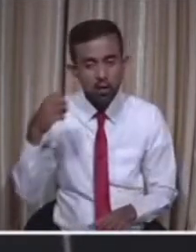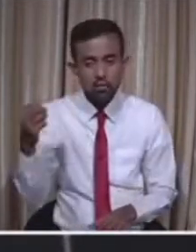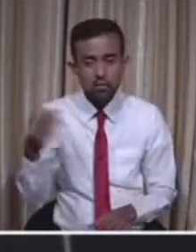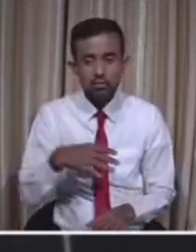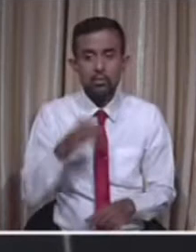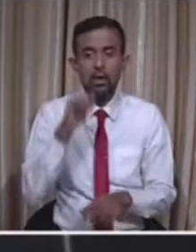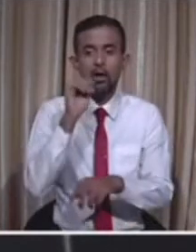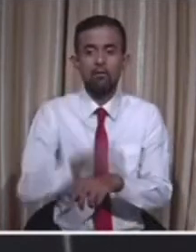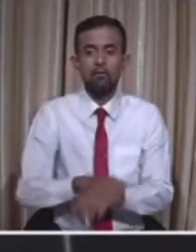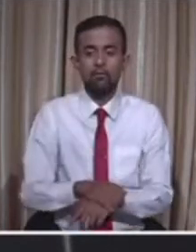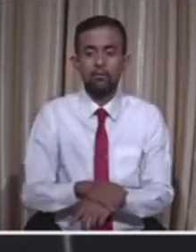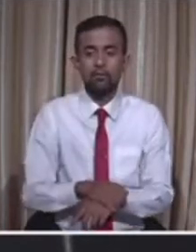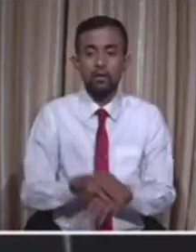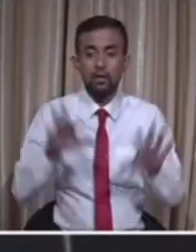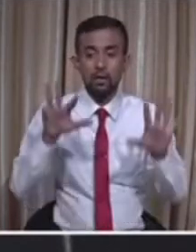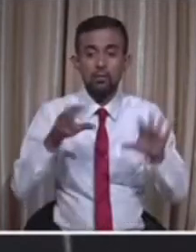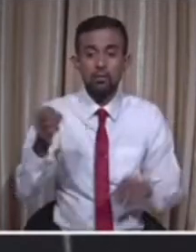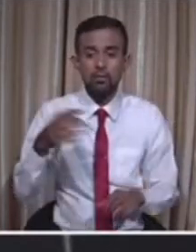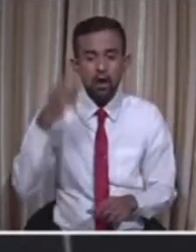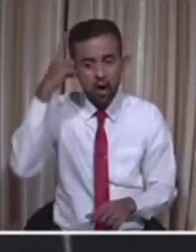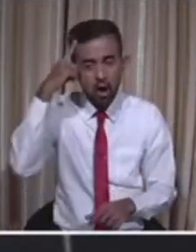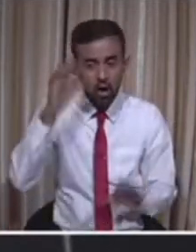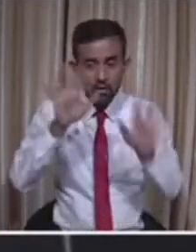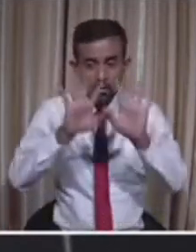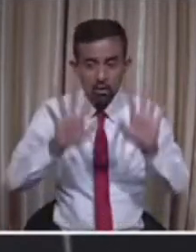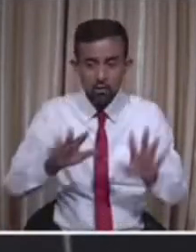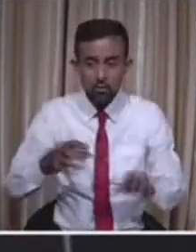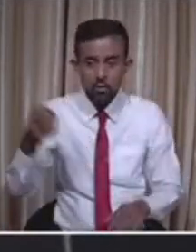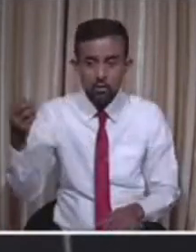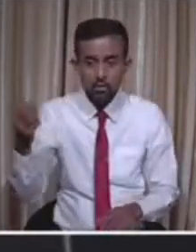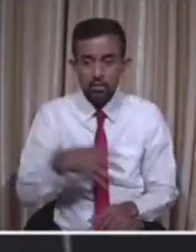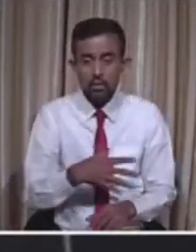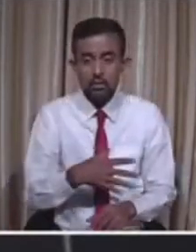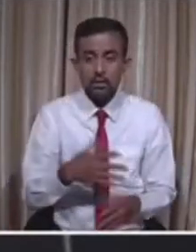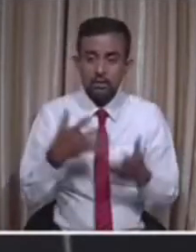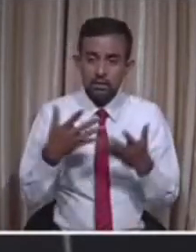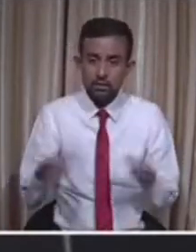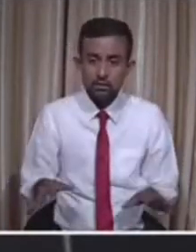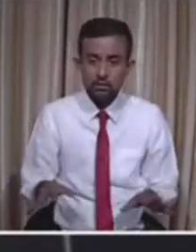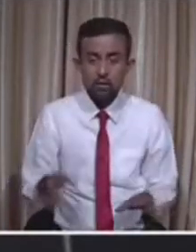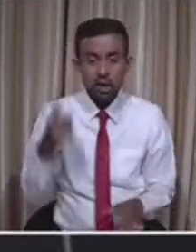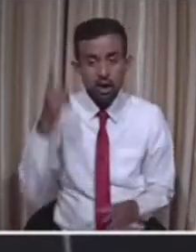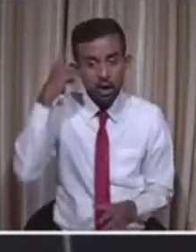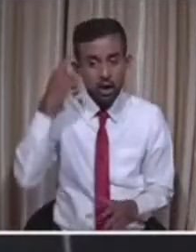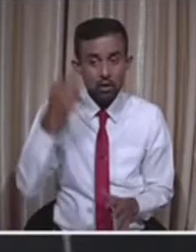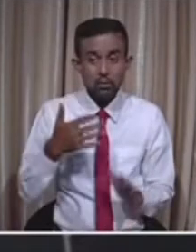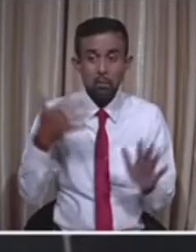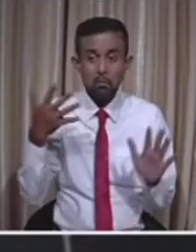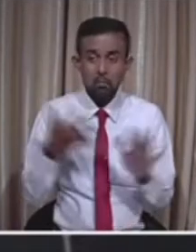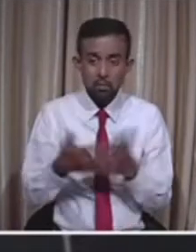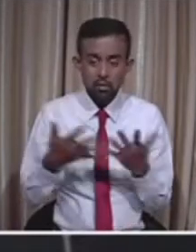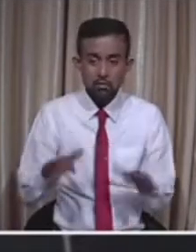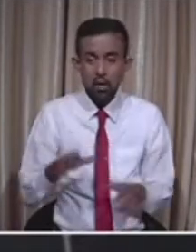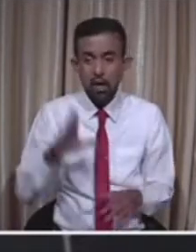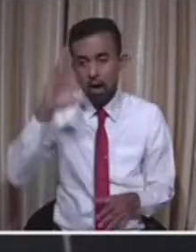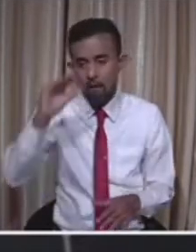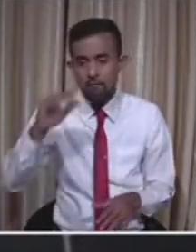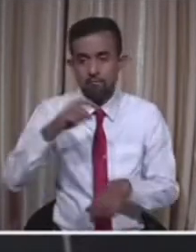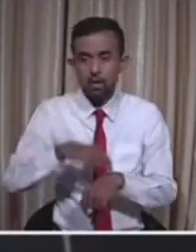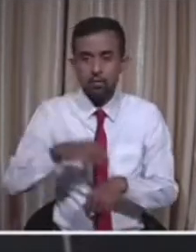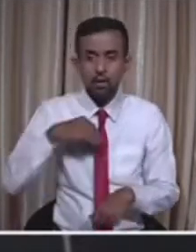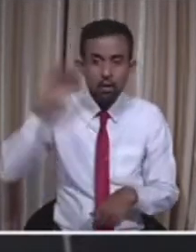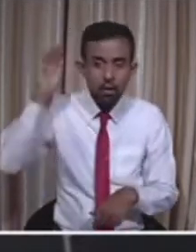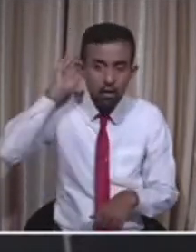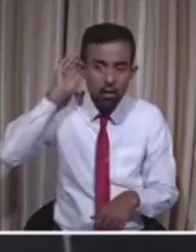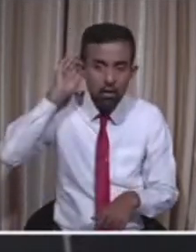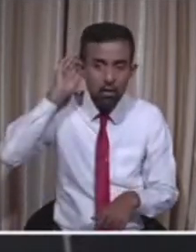munagahenni ඒ නම් වෙනද කියන අඳුරු දිනේ අපිට මුණ ගැහිලා ඒ ඇතිවෙච්ච කළු පැල්ලමත් එක්ක හවස් වෙනකොට අපිට ආරංචිය